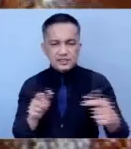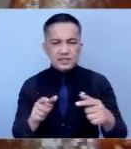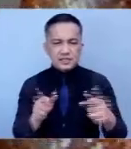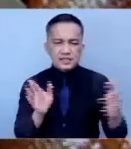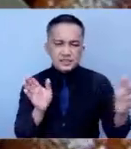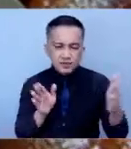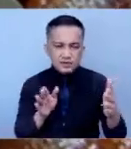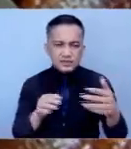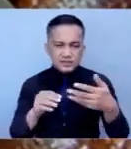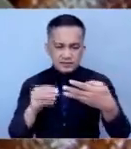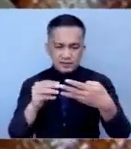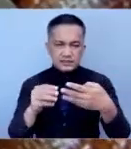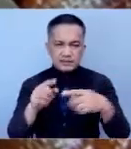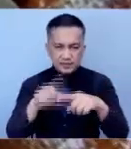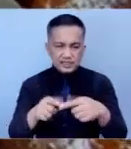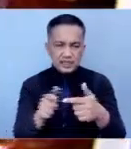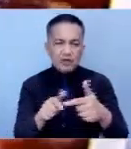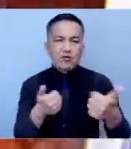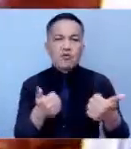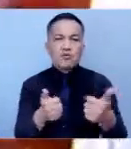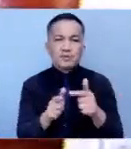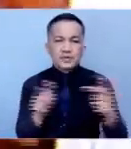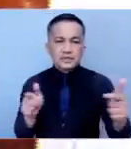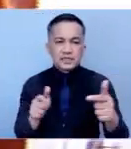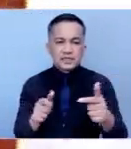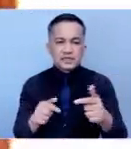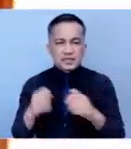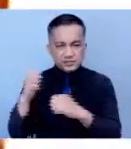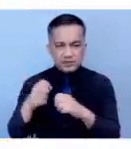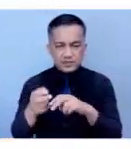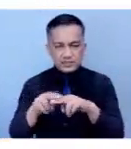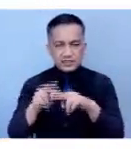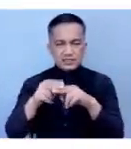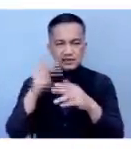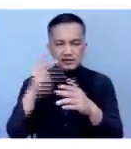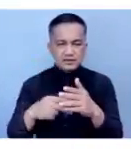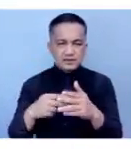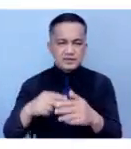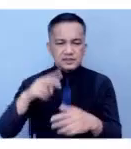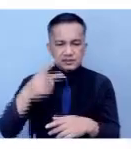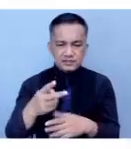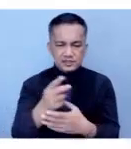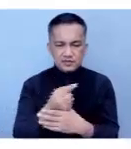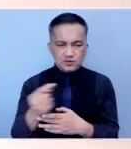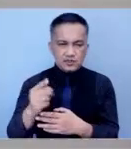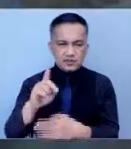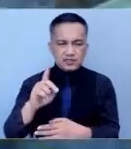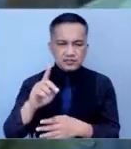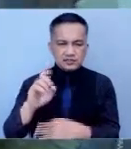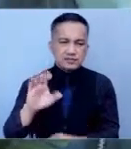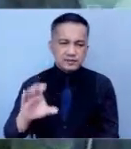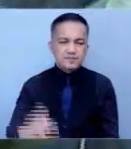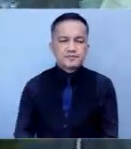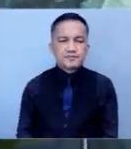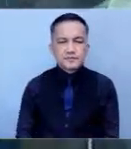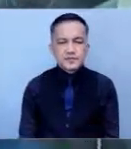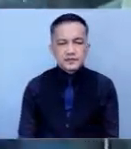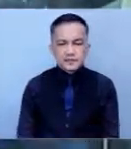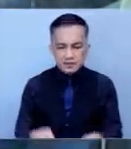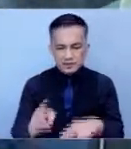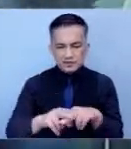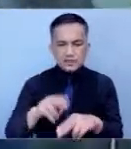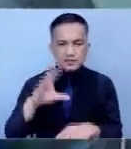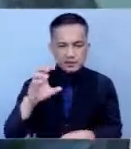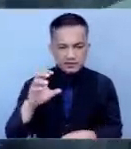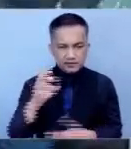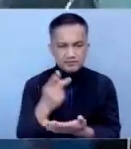sa laki. Pero asahan na unti-unting tataas ang presyo sa ikalawang linggo ng Disyembre. Nagtataas sila ng 500